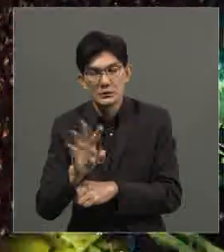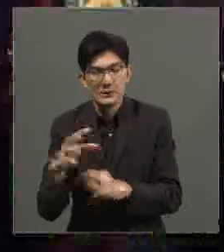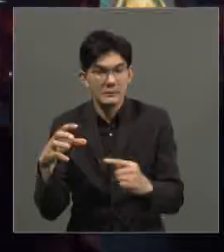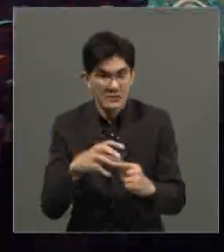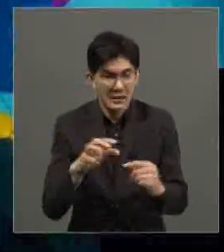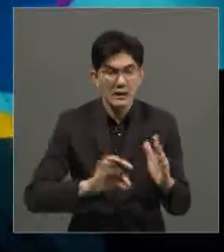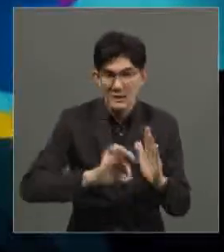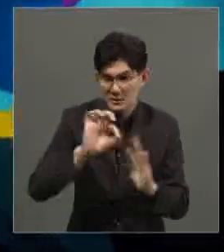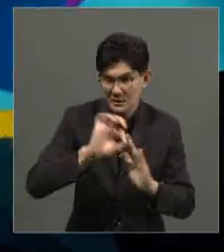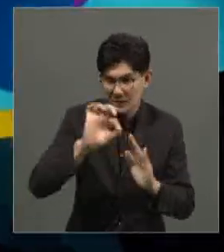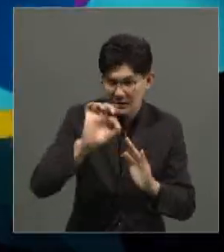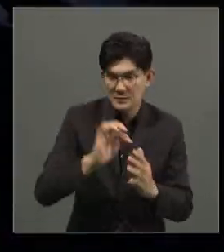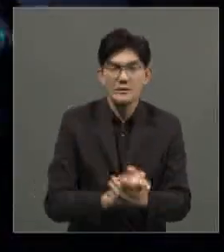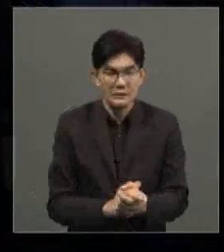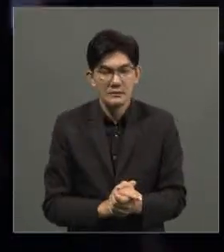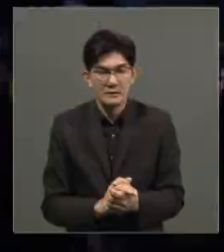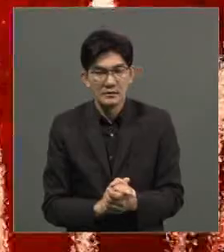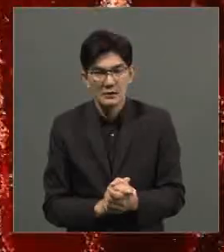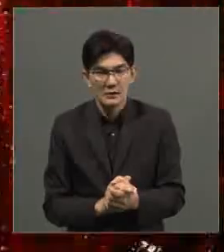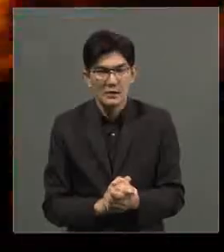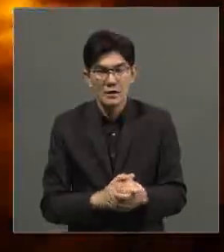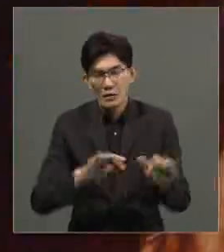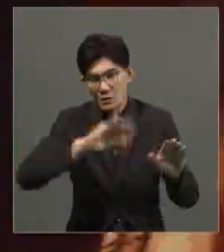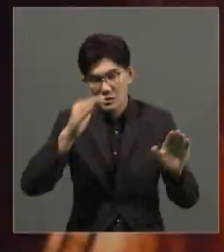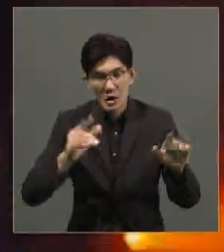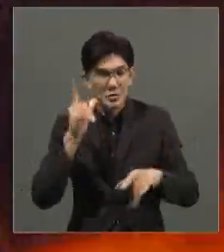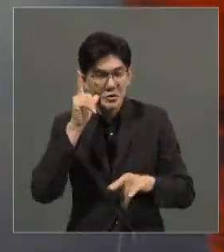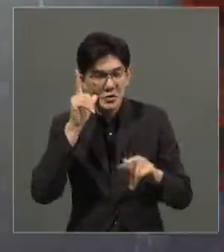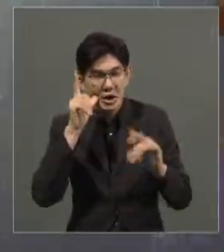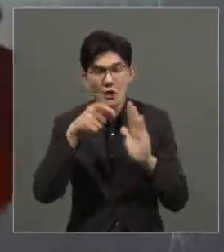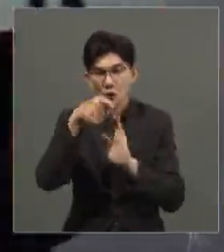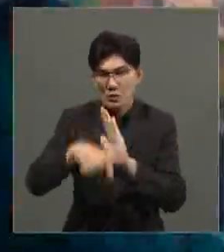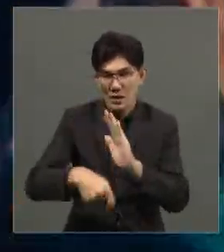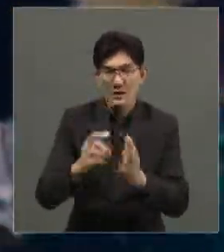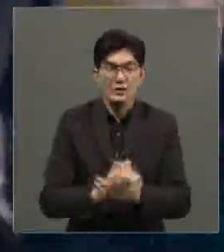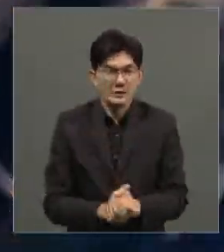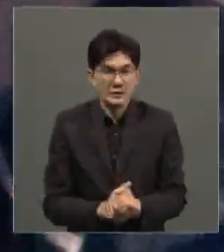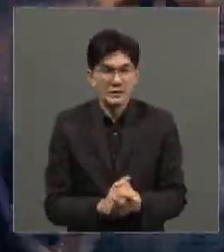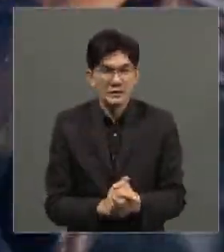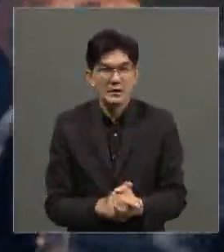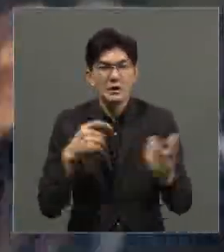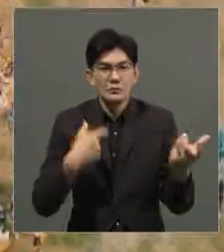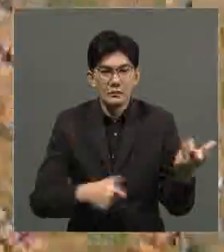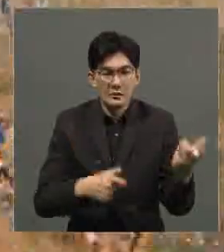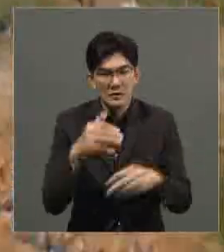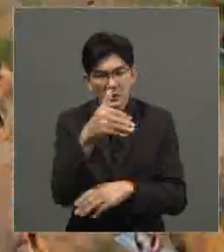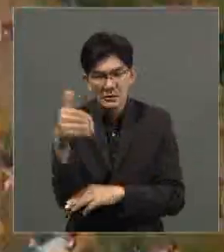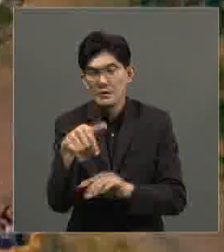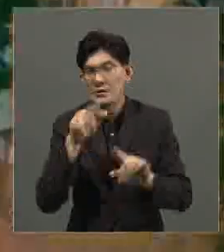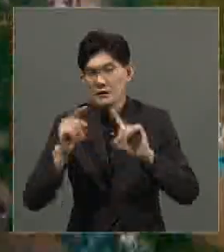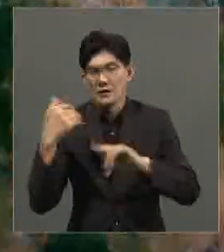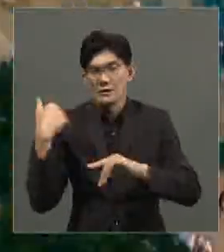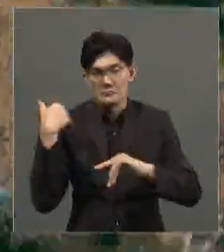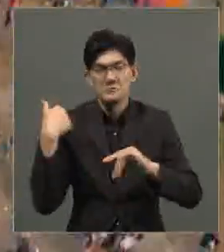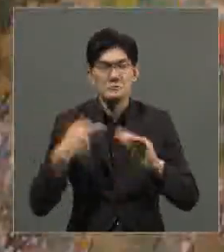เชียงใหม่เฟสจังหวัดเชียงใหม่ Big Mountain จังหวัดนครราชสีมาเทศกาลดนตรีนานาชาติมหรสพจังหวั